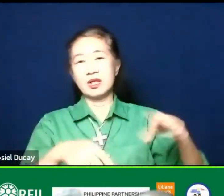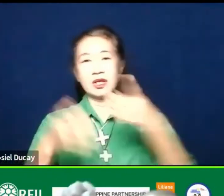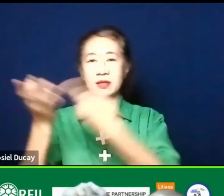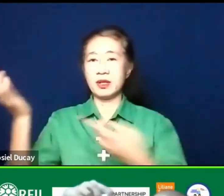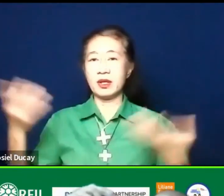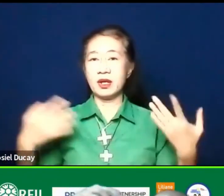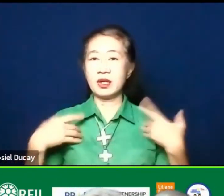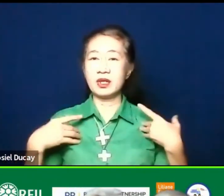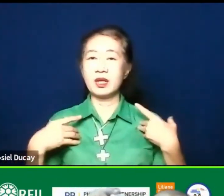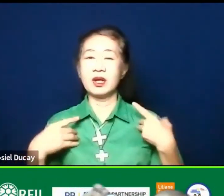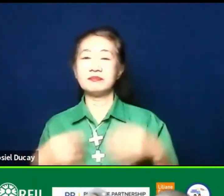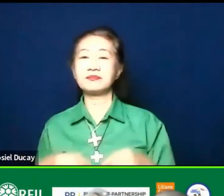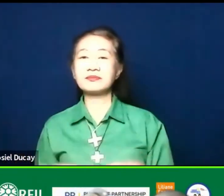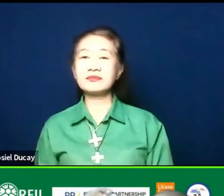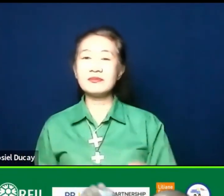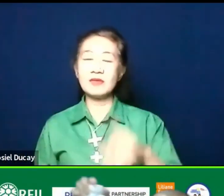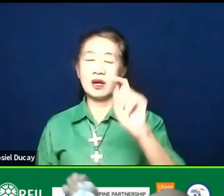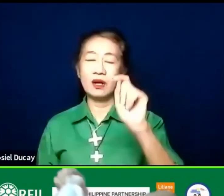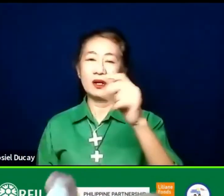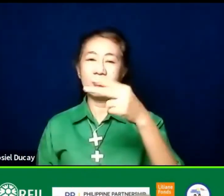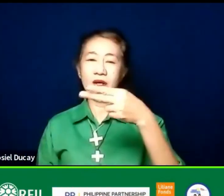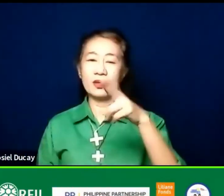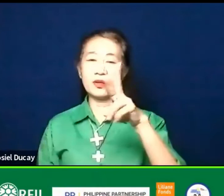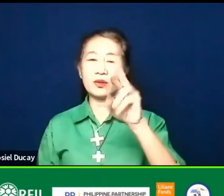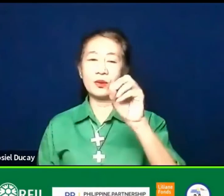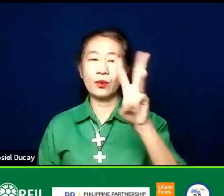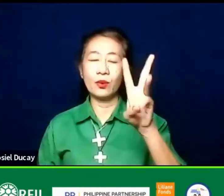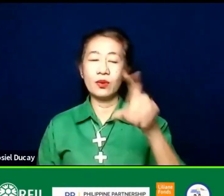Meron ka naman din improvised na throw line. Okay?